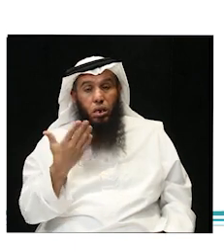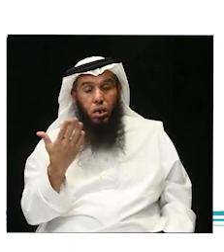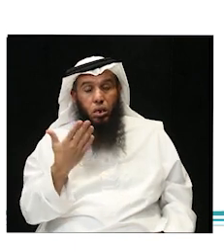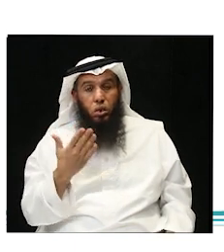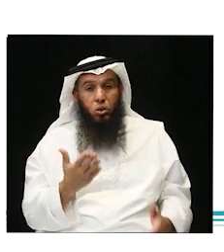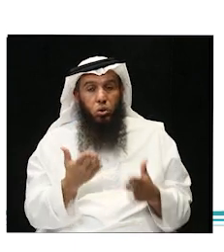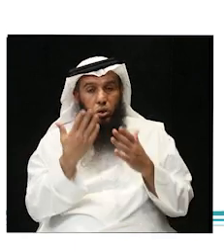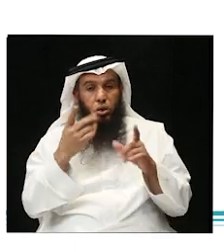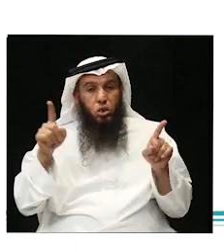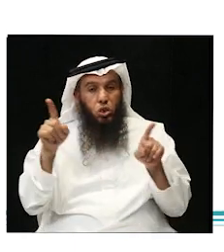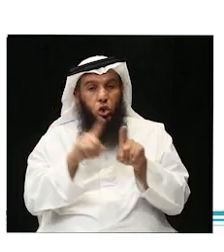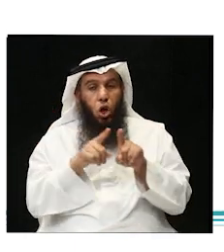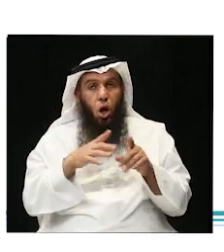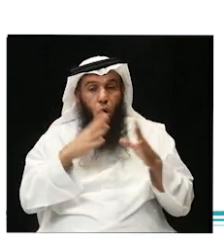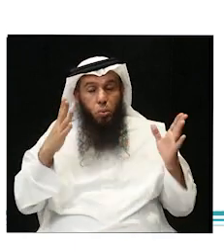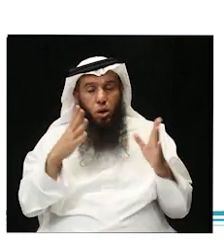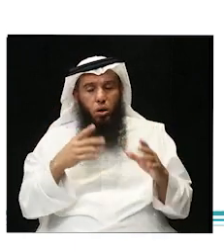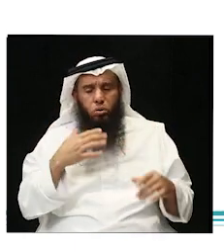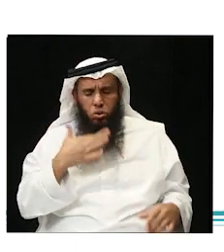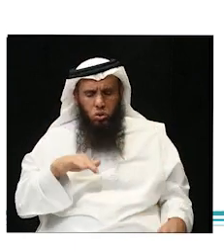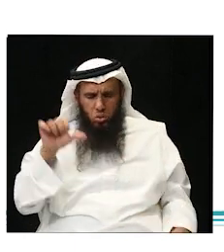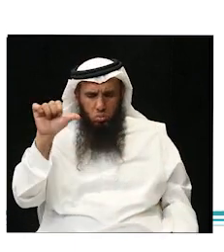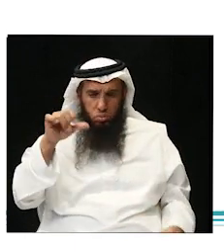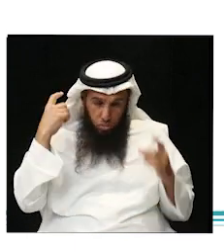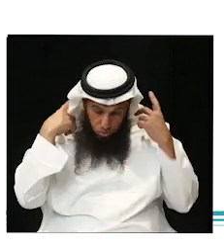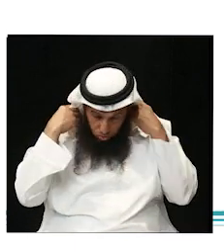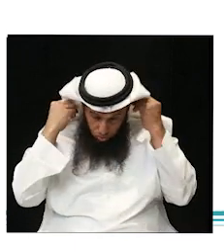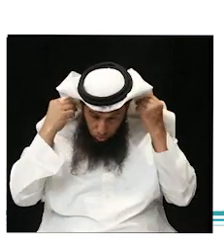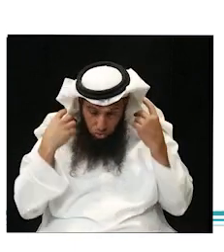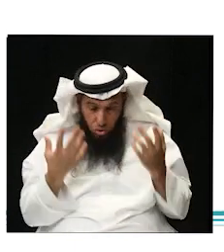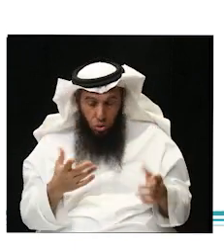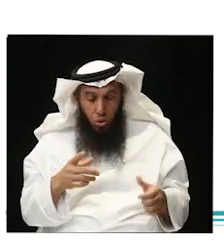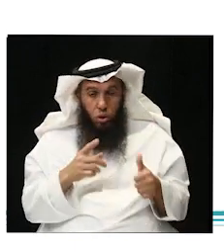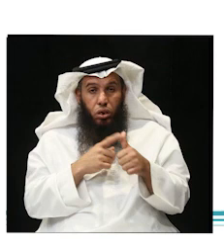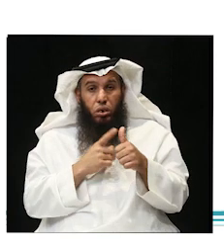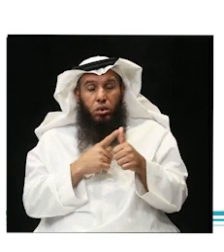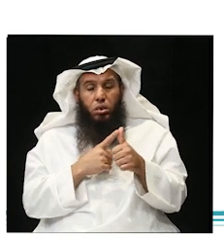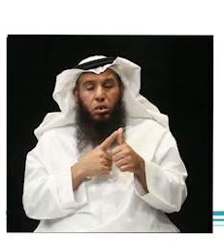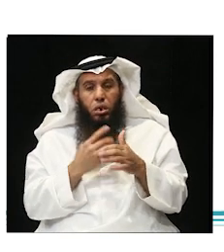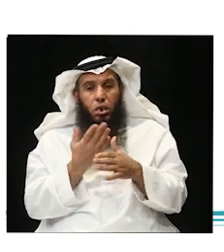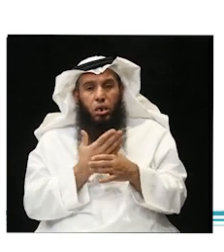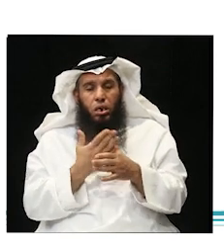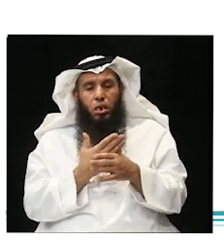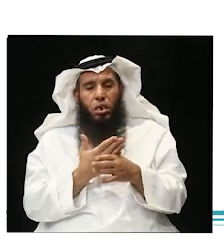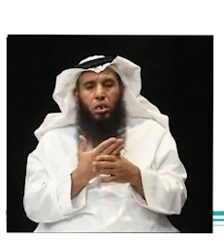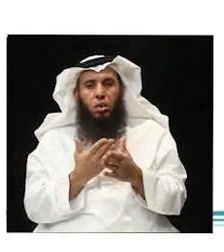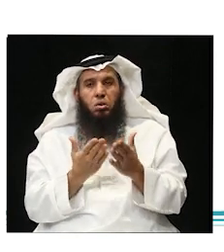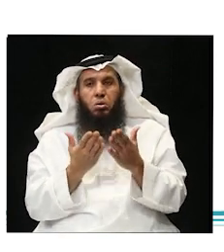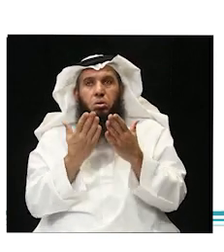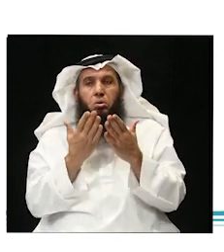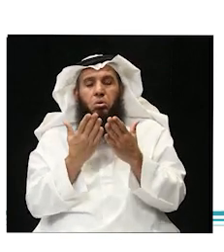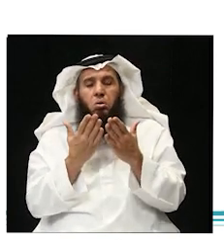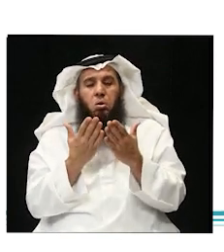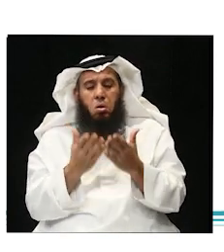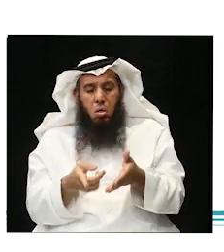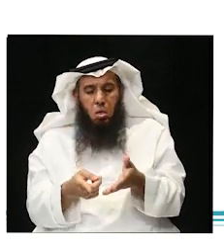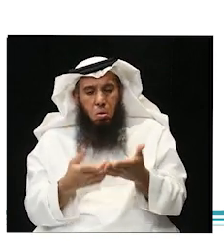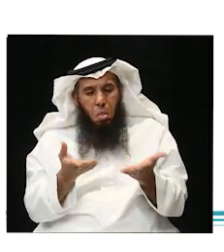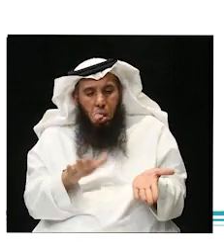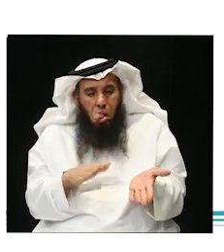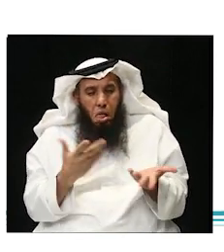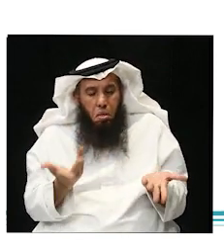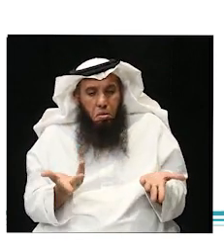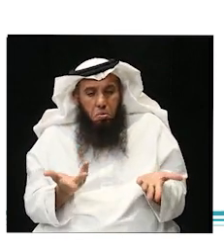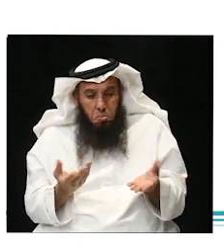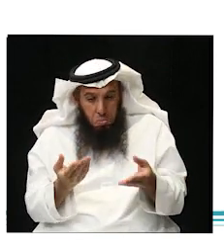ولا يضرون، إنما النافع والضار هو الله سبحانه وتعالى. إلى هنا نكون قد وصلنا إلى مراجعة